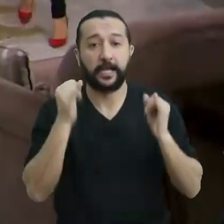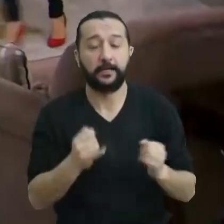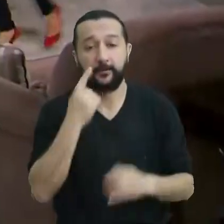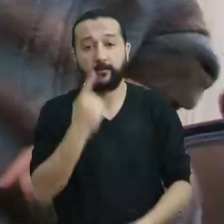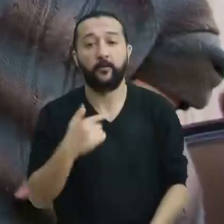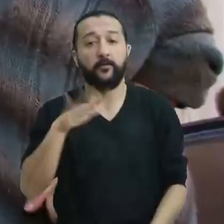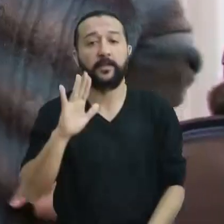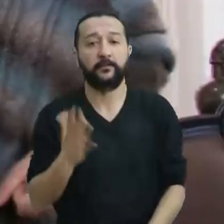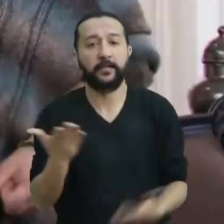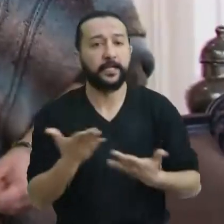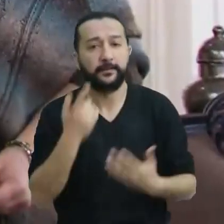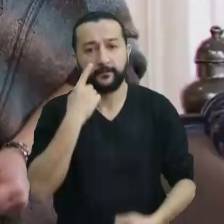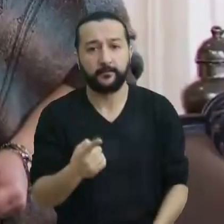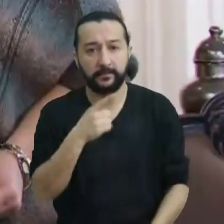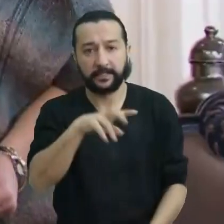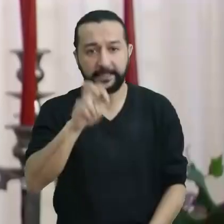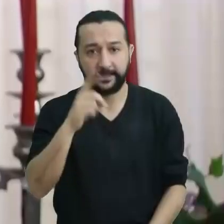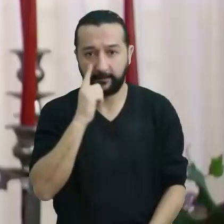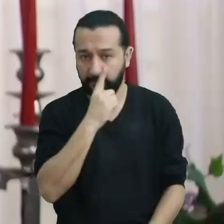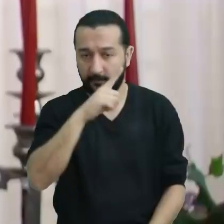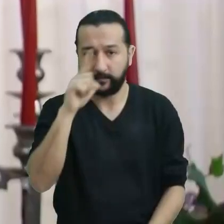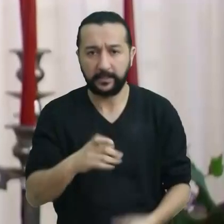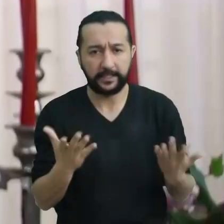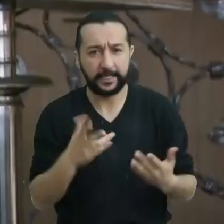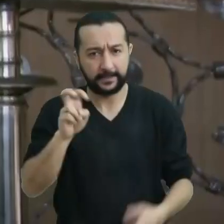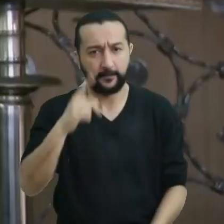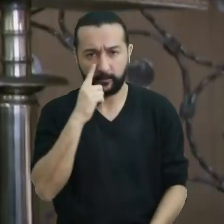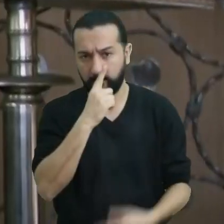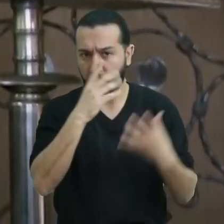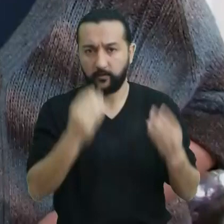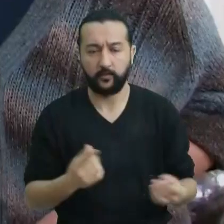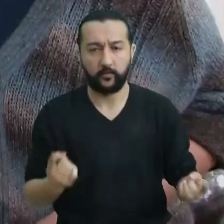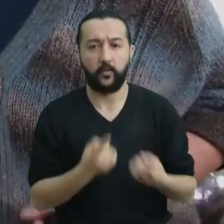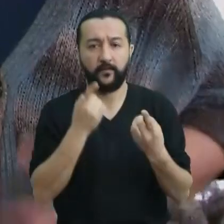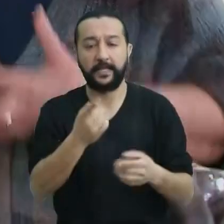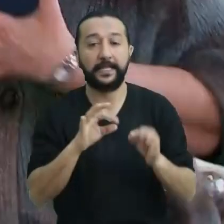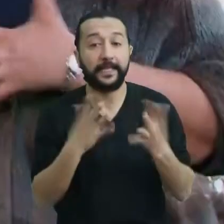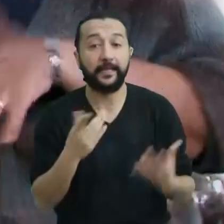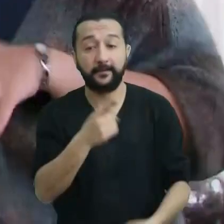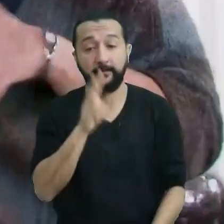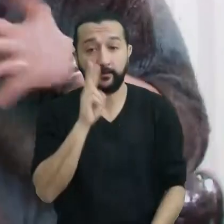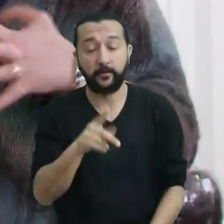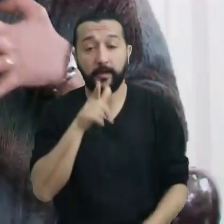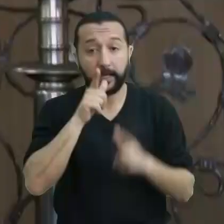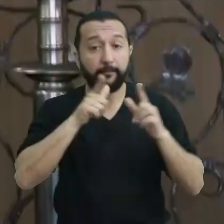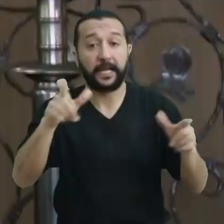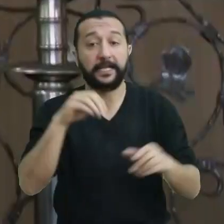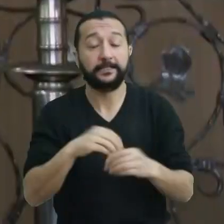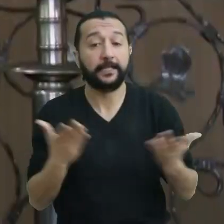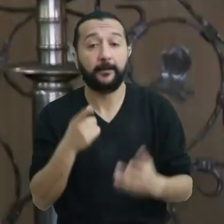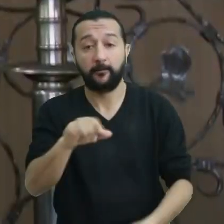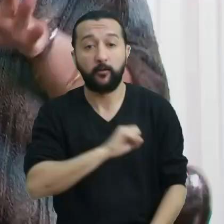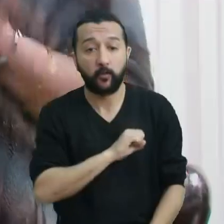görmedim. Nasıl efendim, sekiz gözlü mü? Ay niye sekiz gözlü olsun ayol? Hayır yani sizi böyle bağırttıran şey